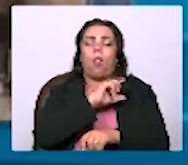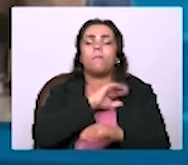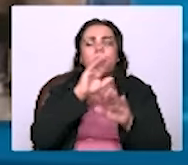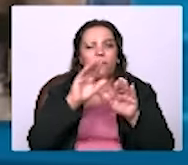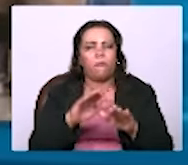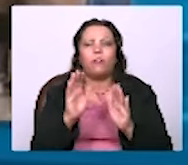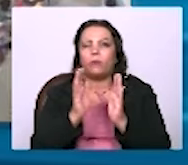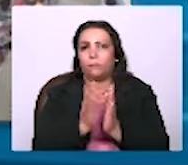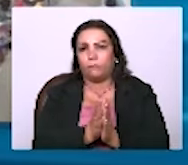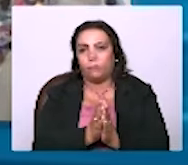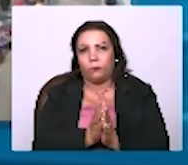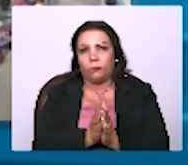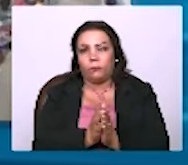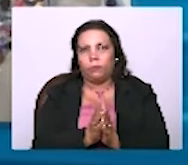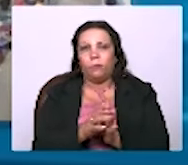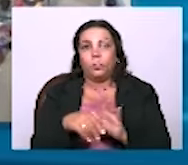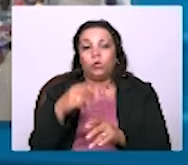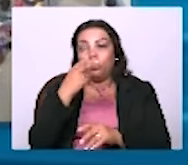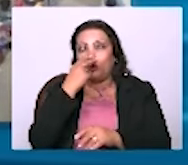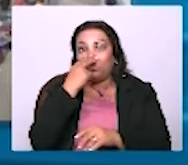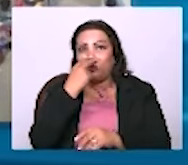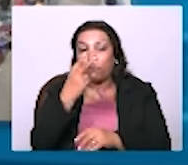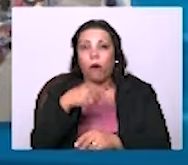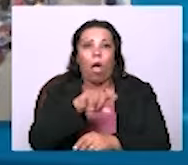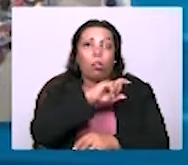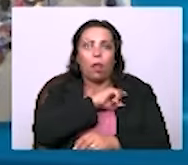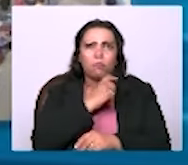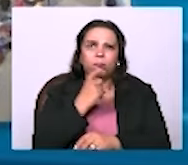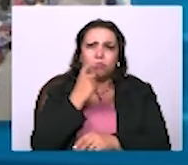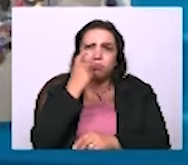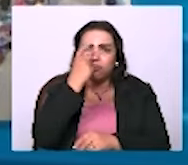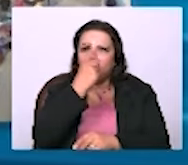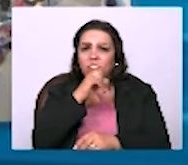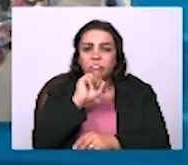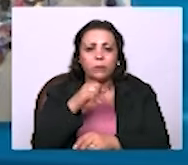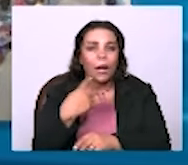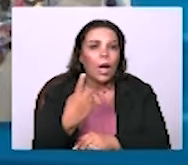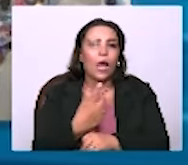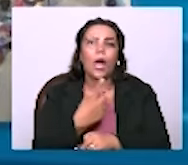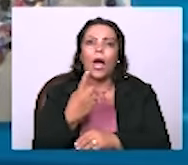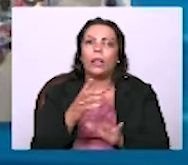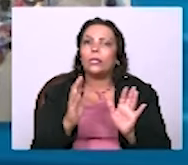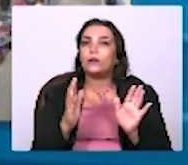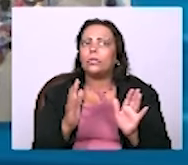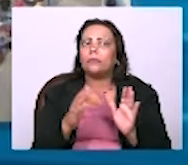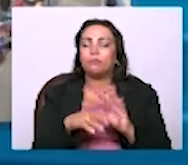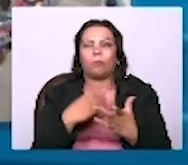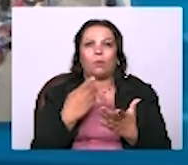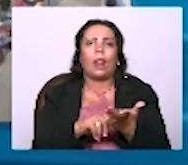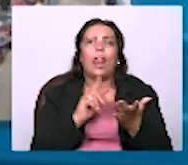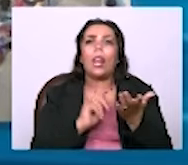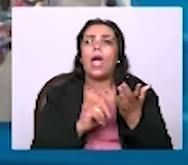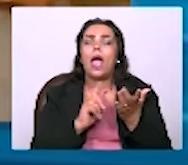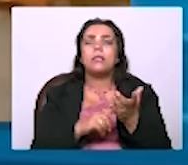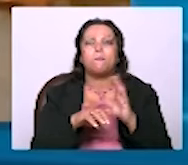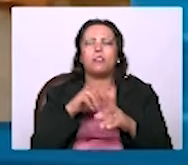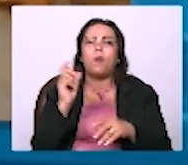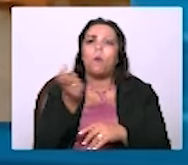اخرين طبعا لما تبص تشوف غضب الطلاب غضب مشروع جدا يعني مواصلات لابد ان تكون